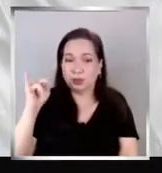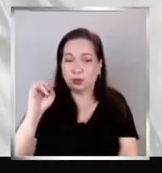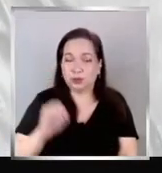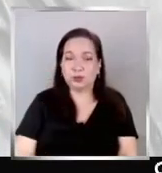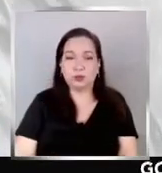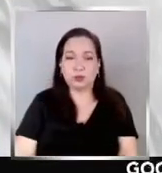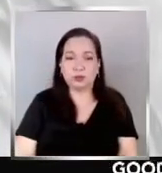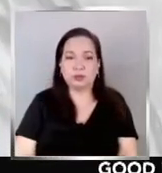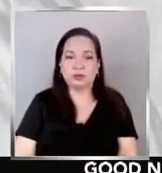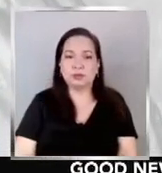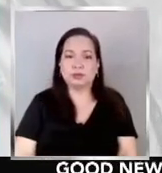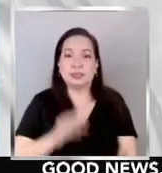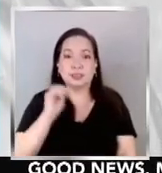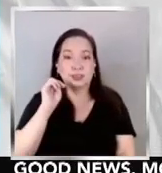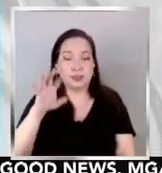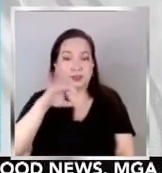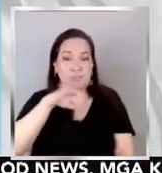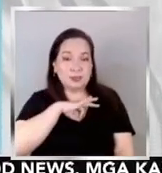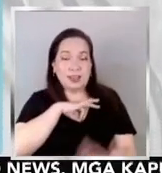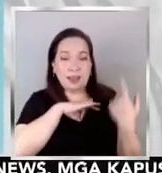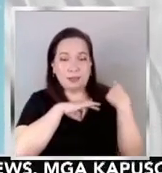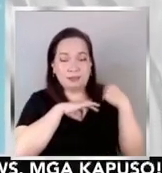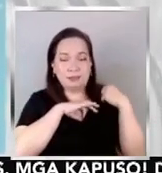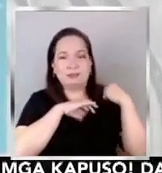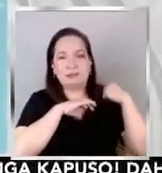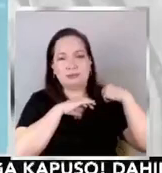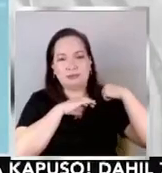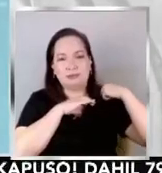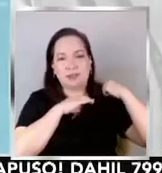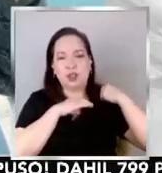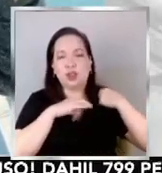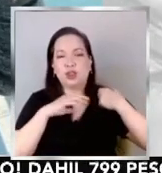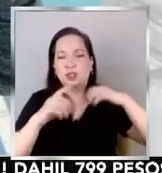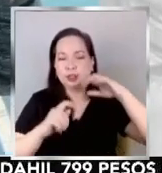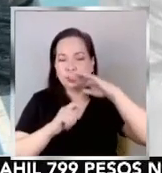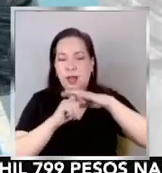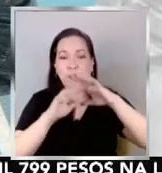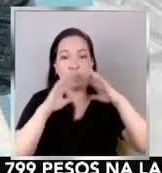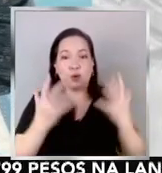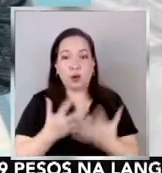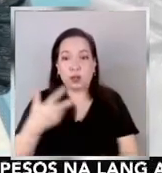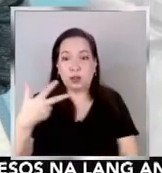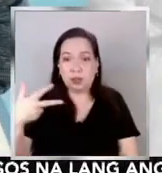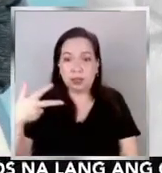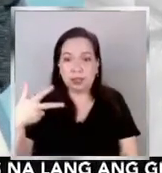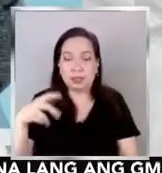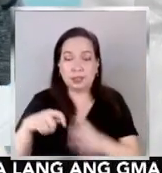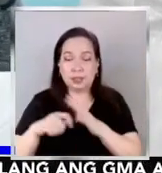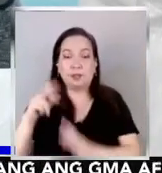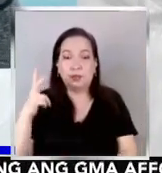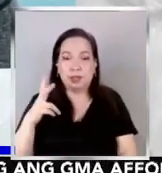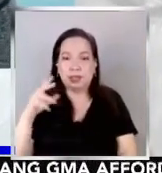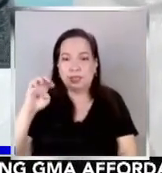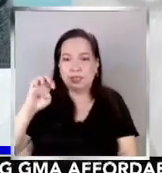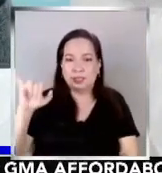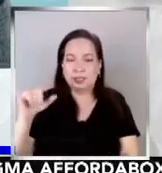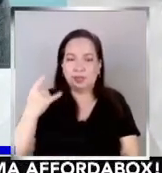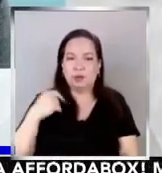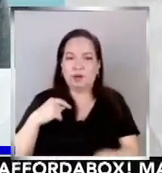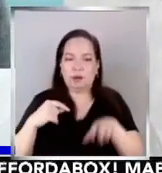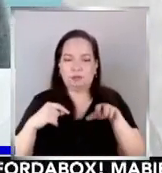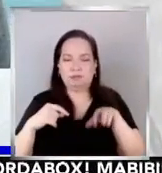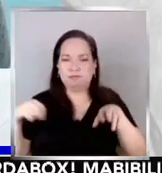Panibagong gintong medalya ang nakuha ng world's number 3 pole vaulter na si EJ Obiena nang maklir niya ang 5.87